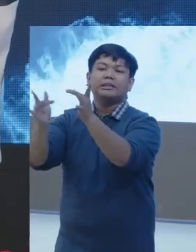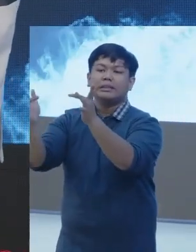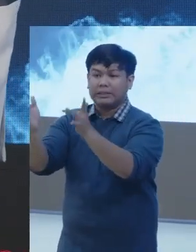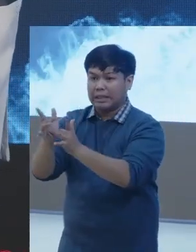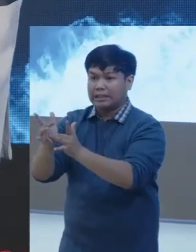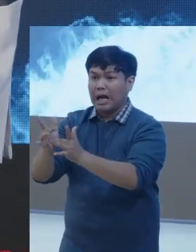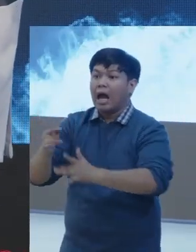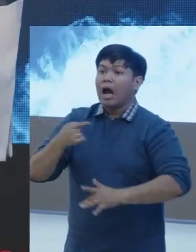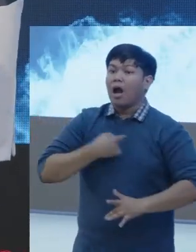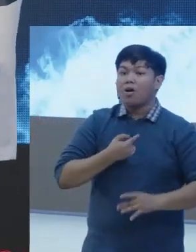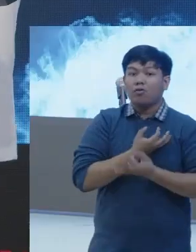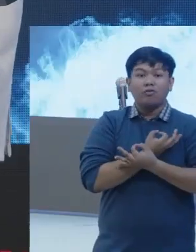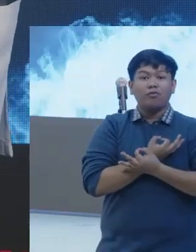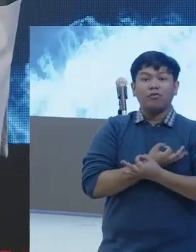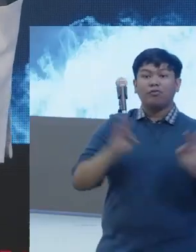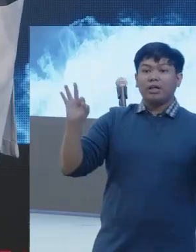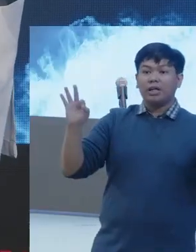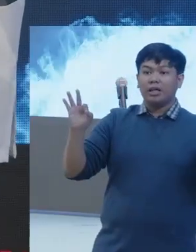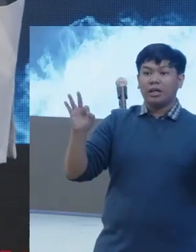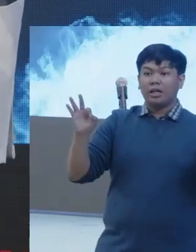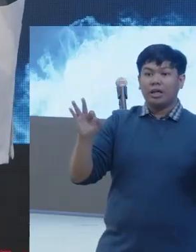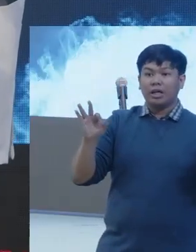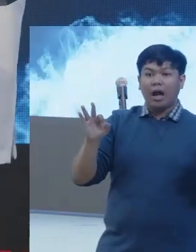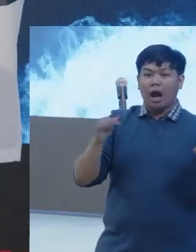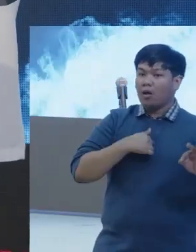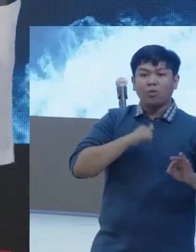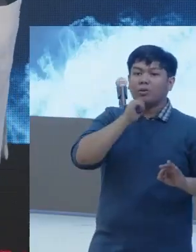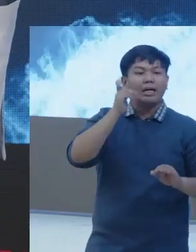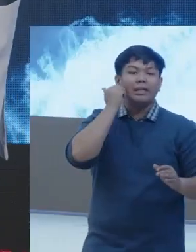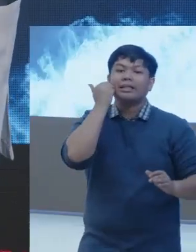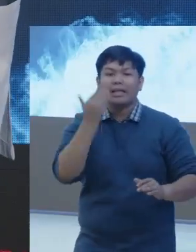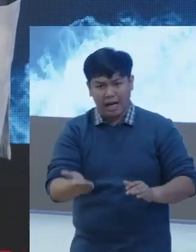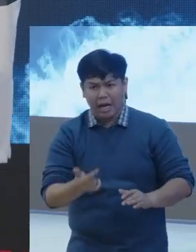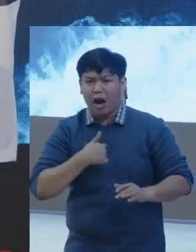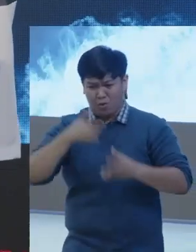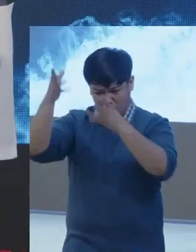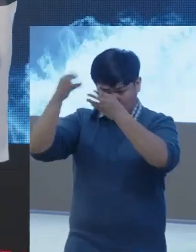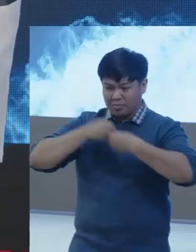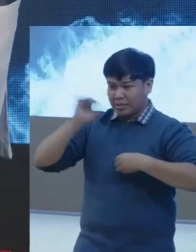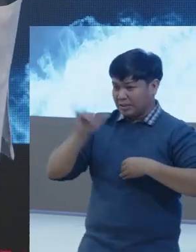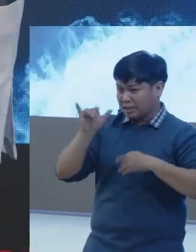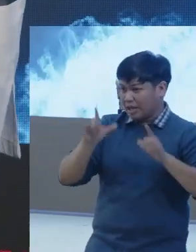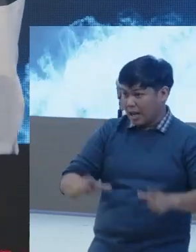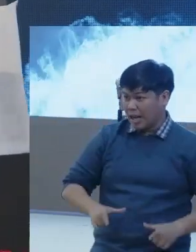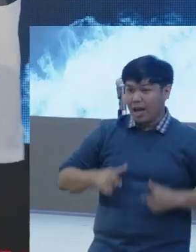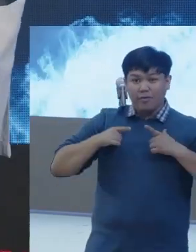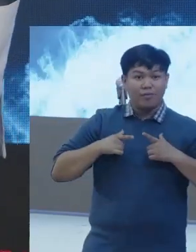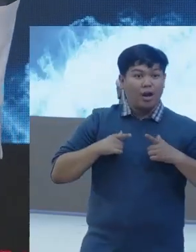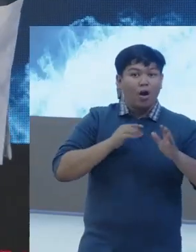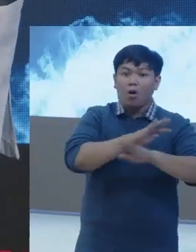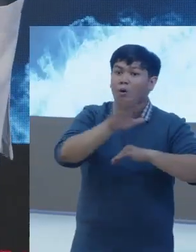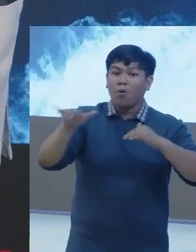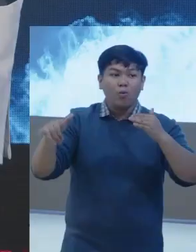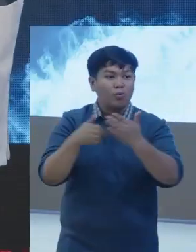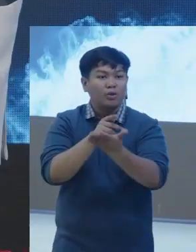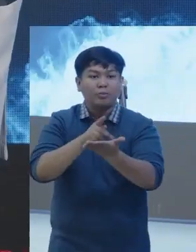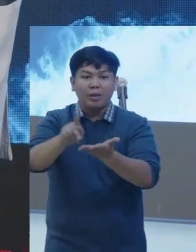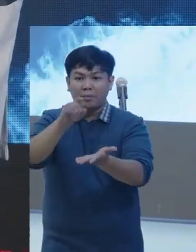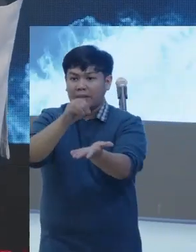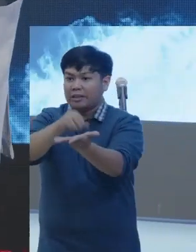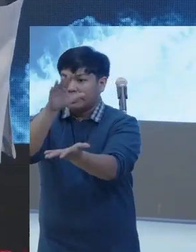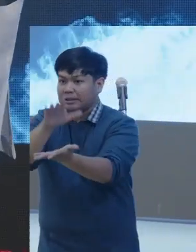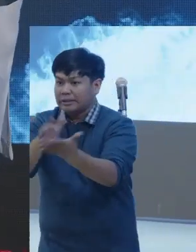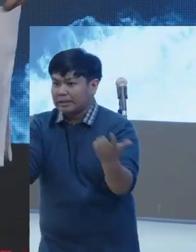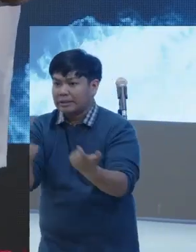bugtong na anak, at mamamatay sa krus at babayaran ang lahat ng mga kasalanan ng lahat